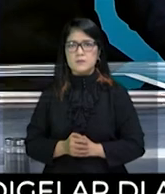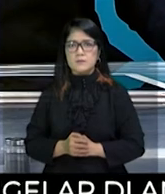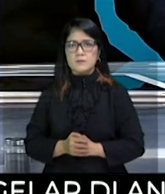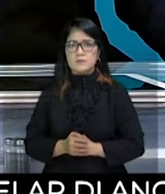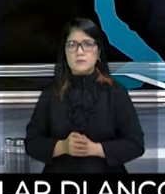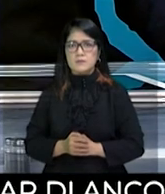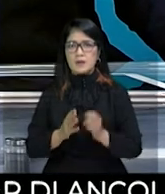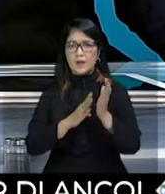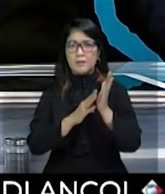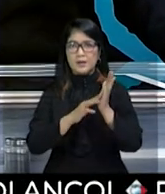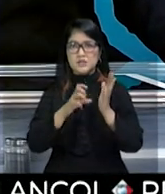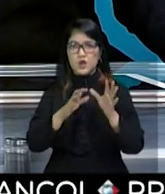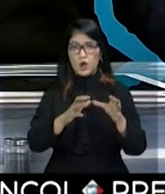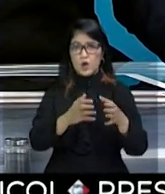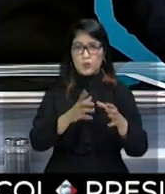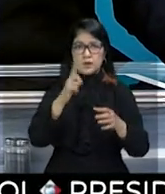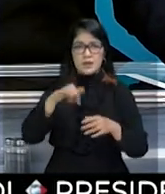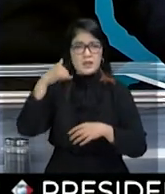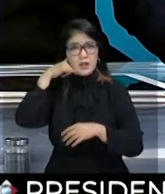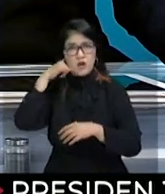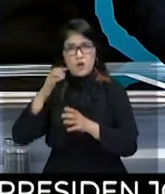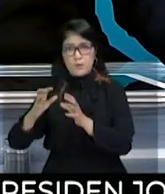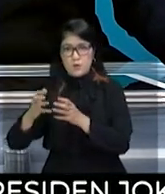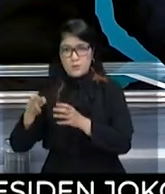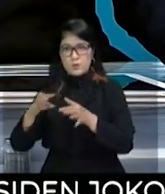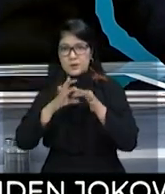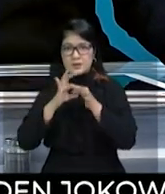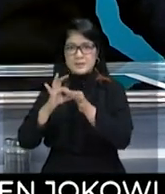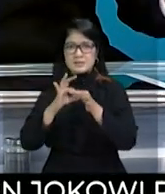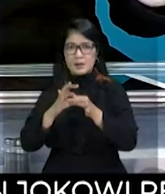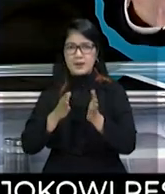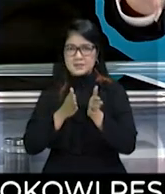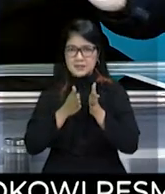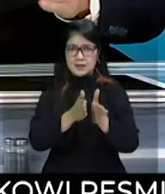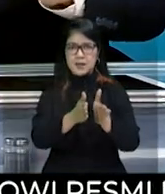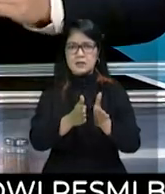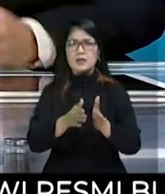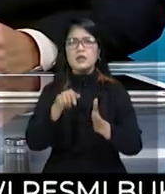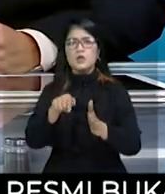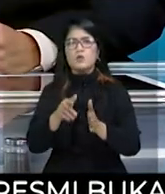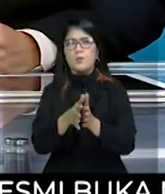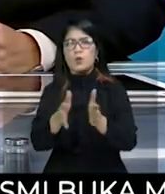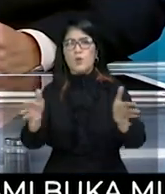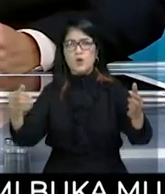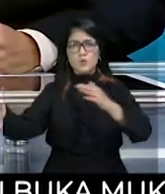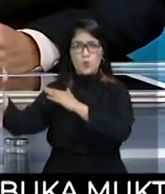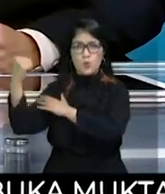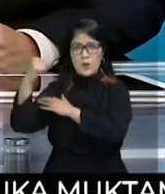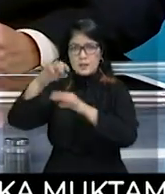MNC Group dan Telkom Group resmi memulai kerjasama strategis untuk memperluas dan memperkuat platform distribusi konten serta